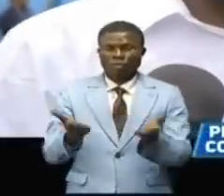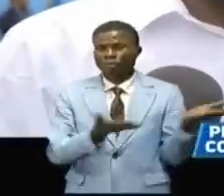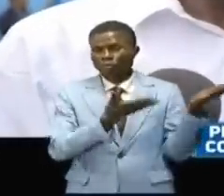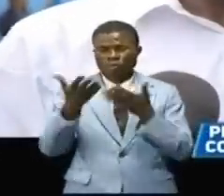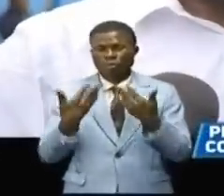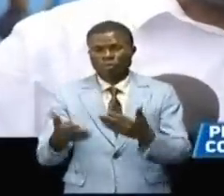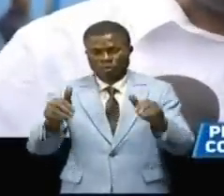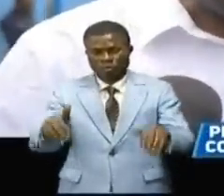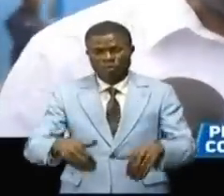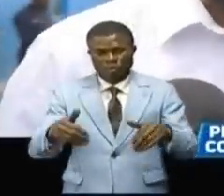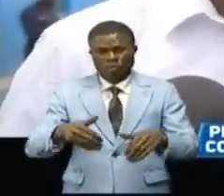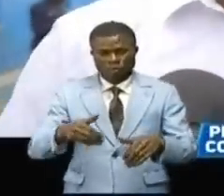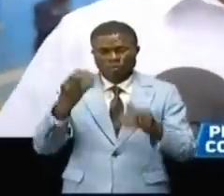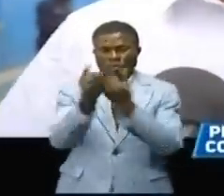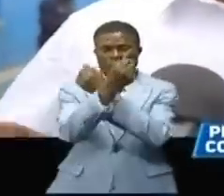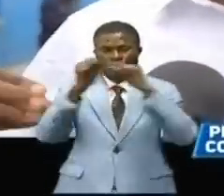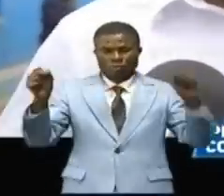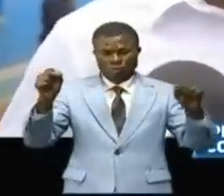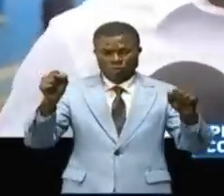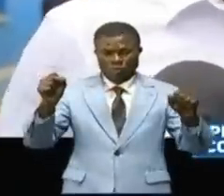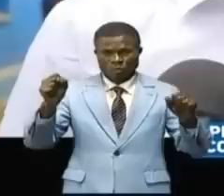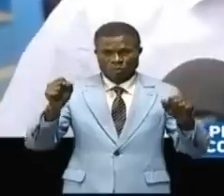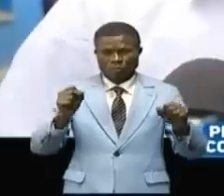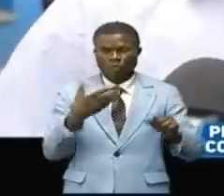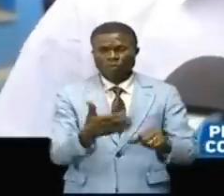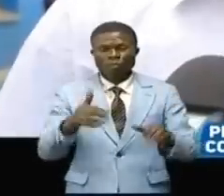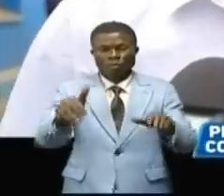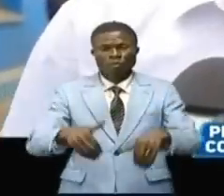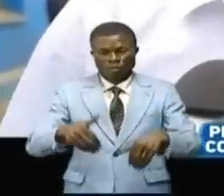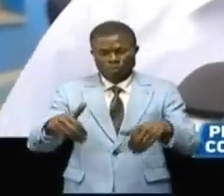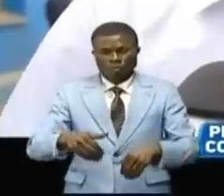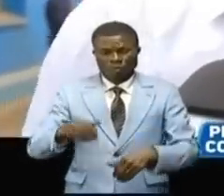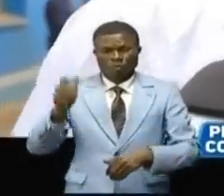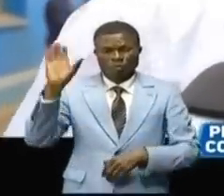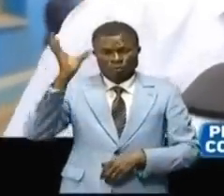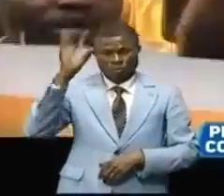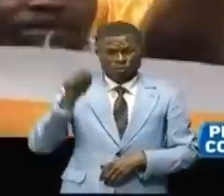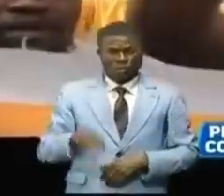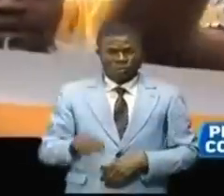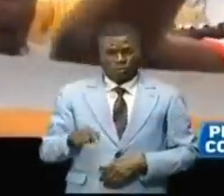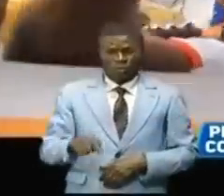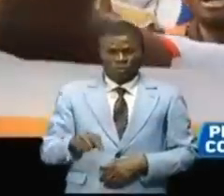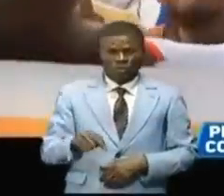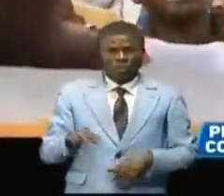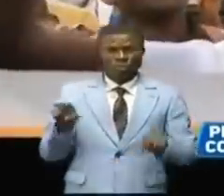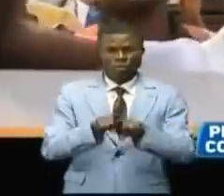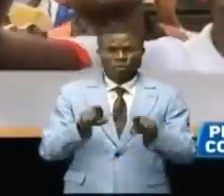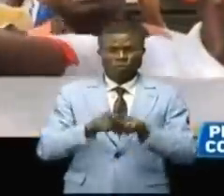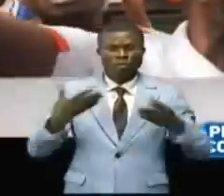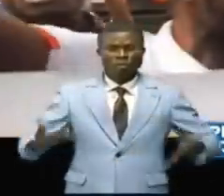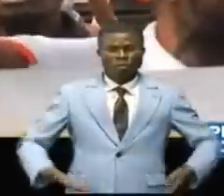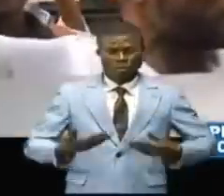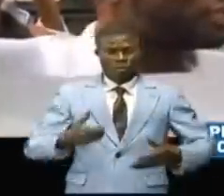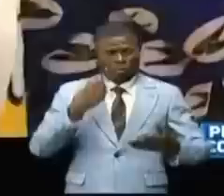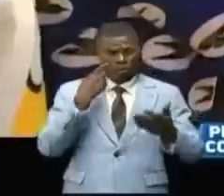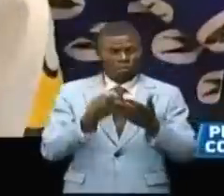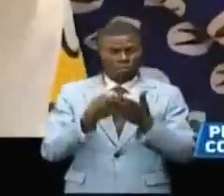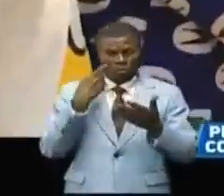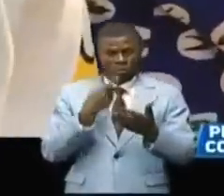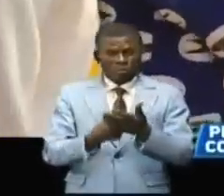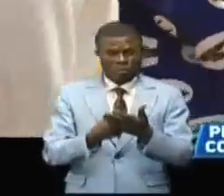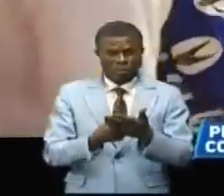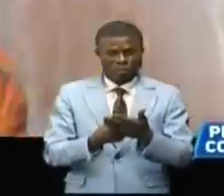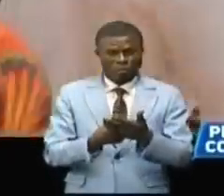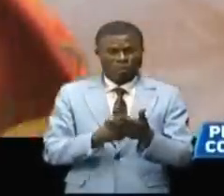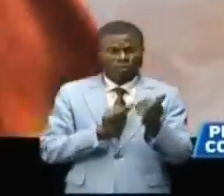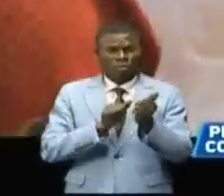essayer un peu de désenclaver des recoins de notre territoire de Songololo. La même ambiance a été observée lors de